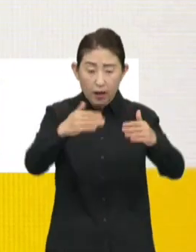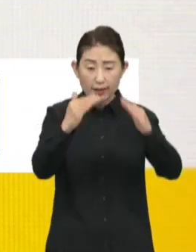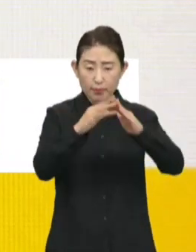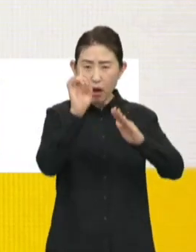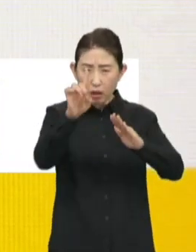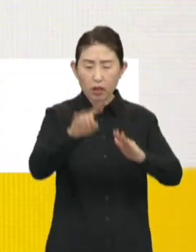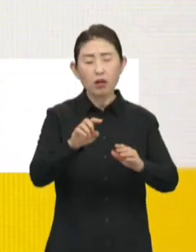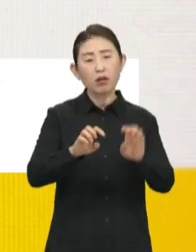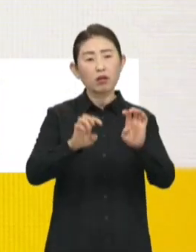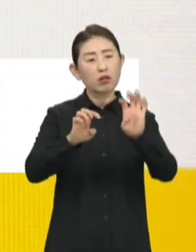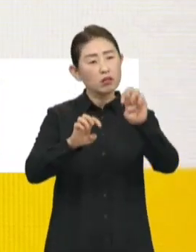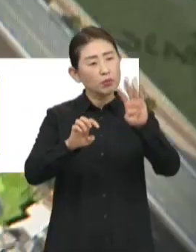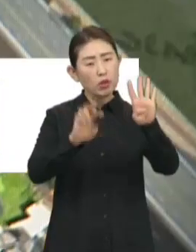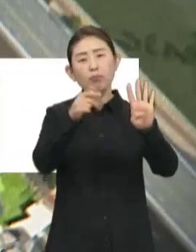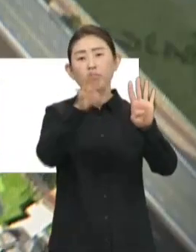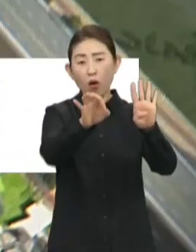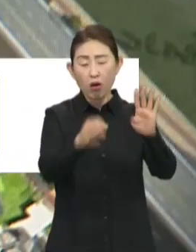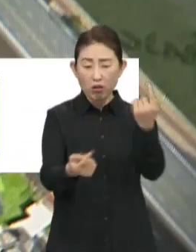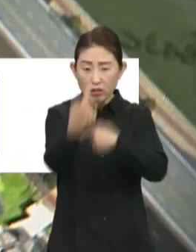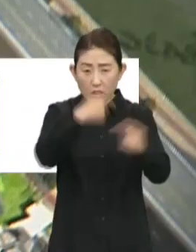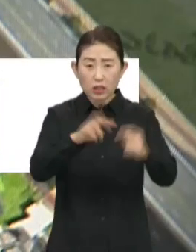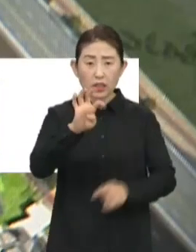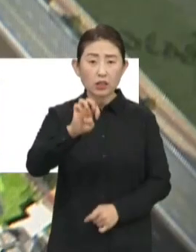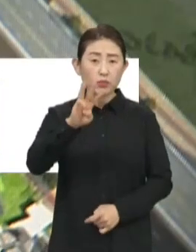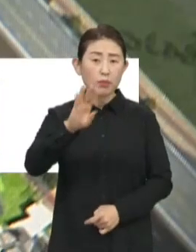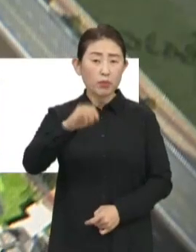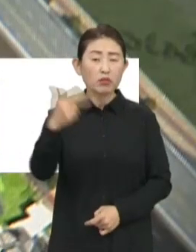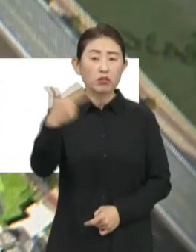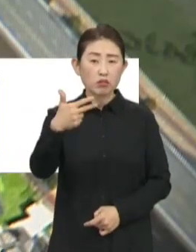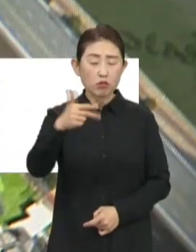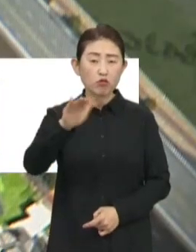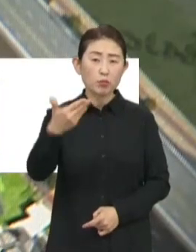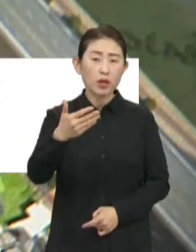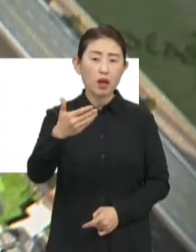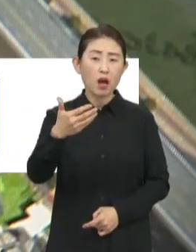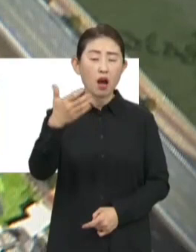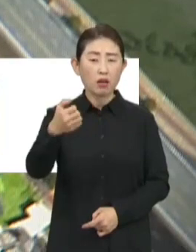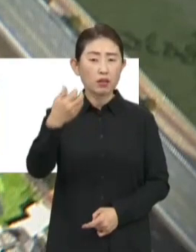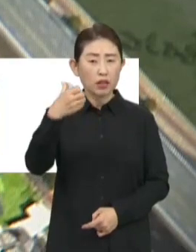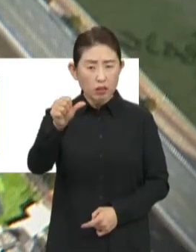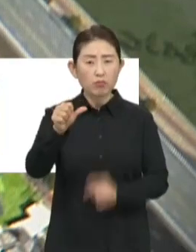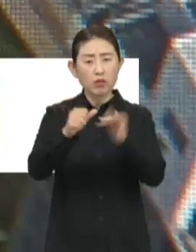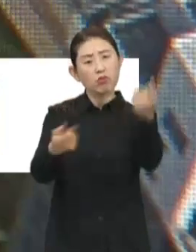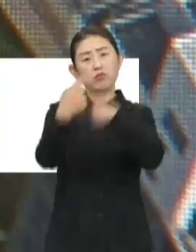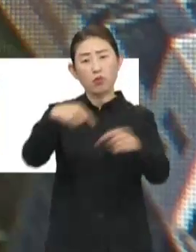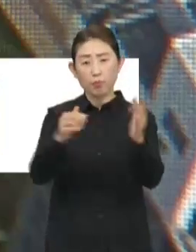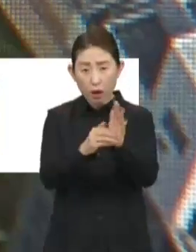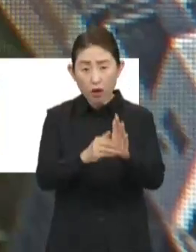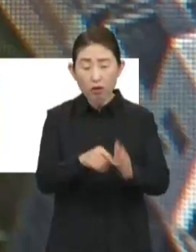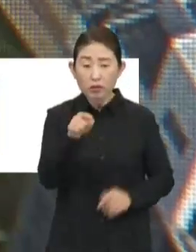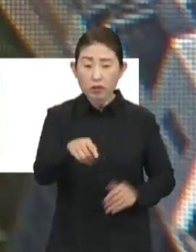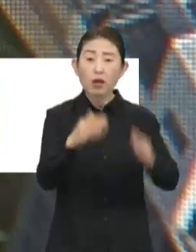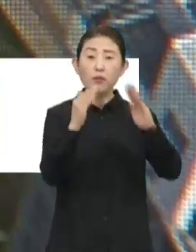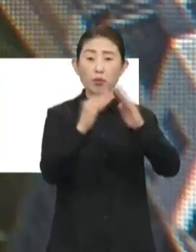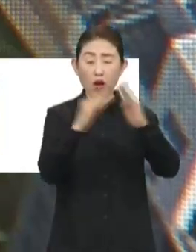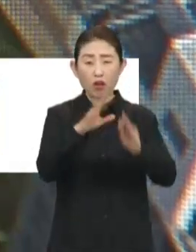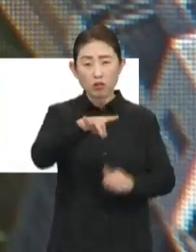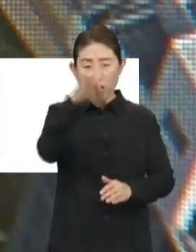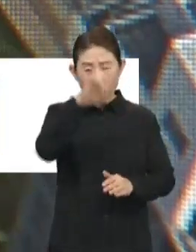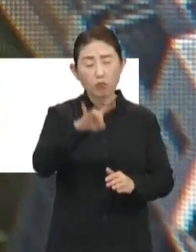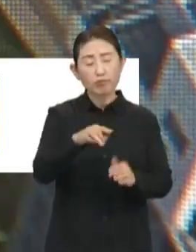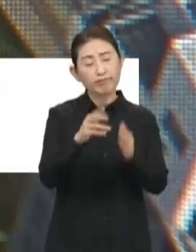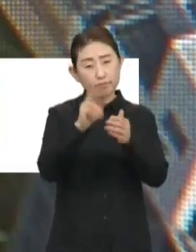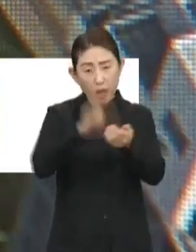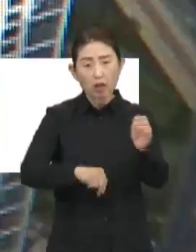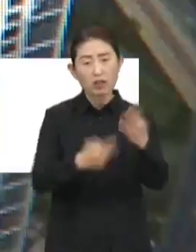한가구 무순위 청역에 43 7,900 5명이 접수했습니다 해당 아파트 분양가는 4억 초반